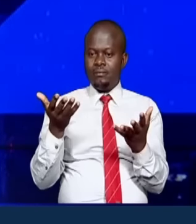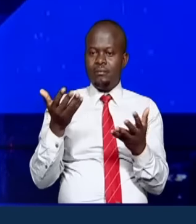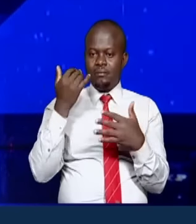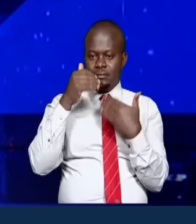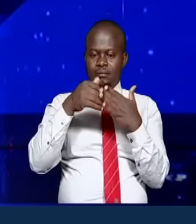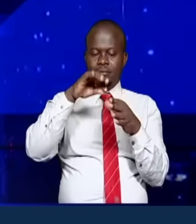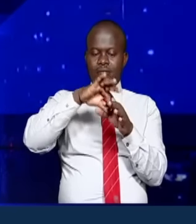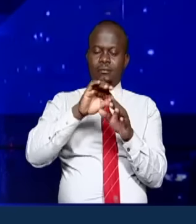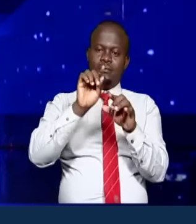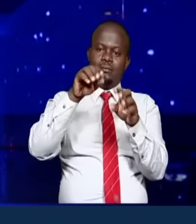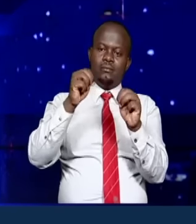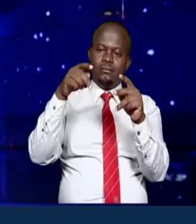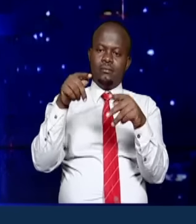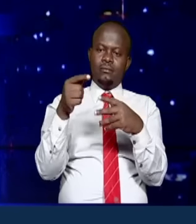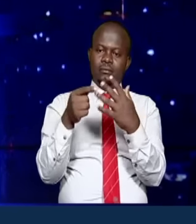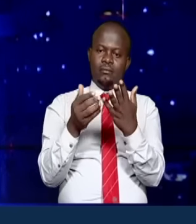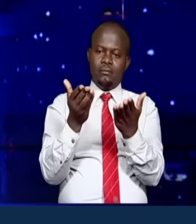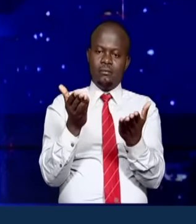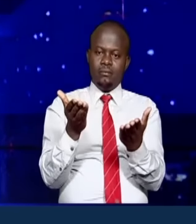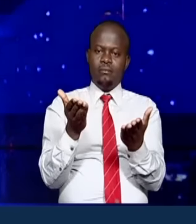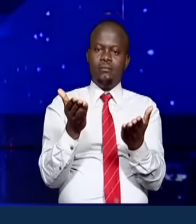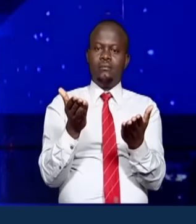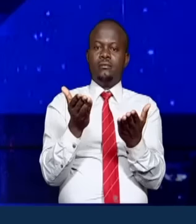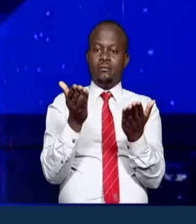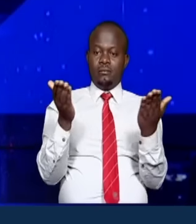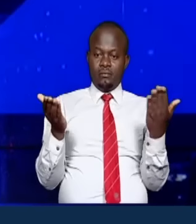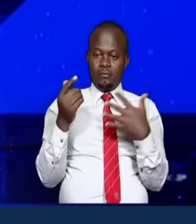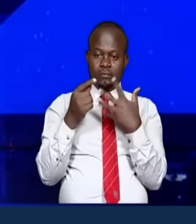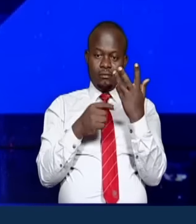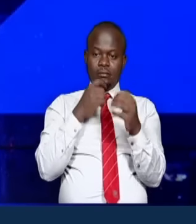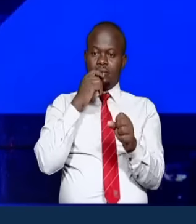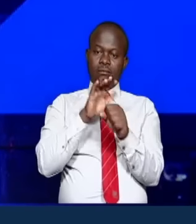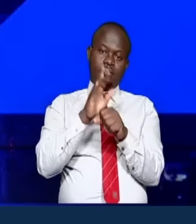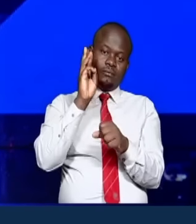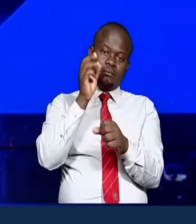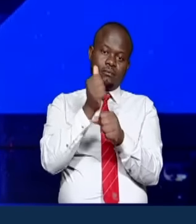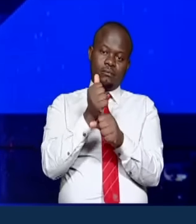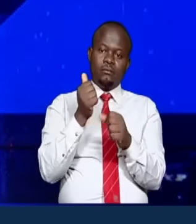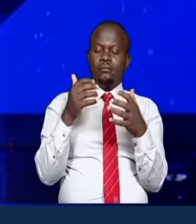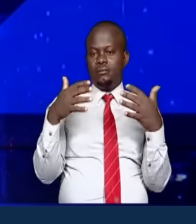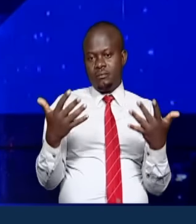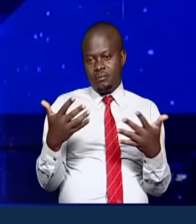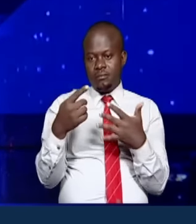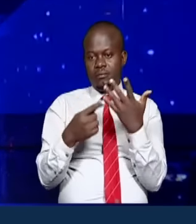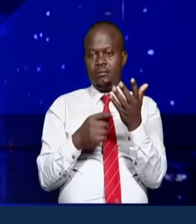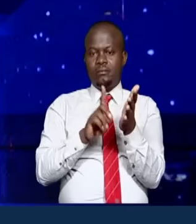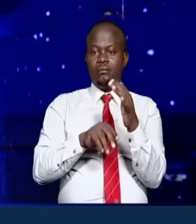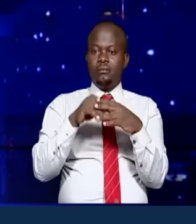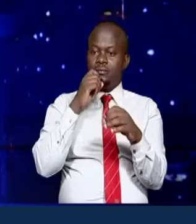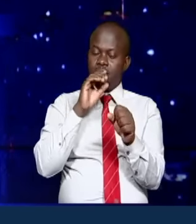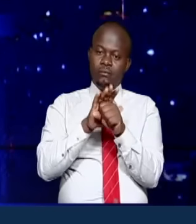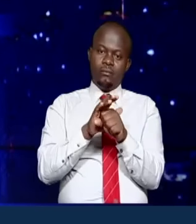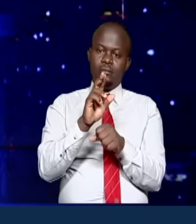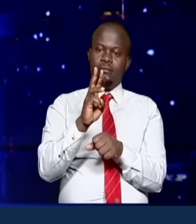babatoye kujya mu nteko ishinga amategeko, ko ibyo babasezeranyije bazabikora. Ese ni biki babasezeranyije? Mugenzi wacu